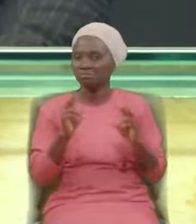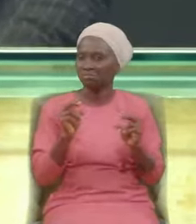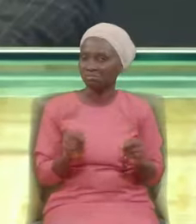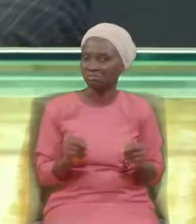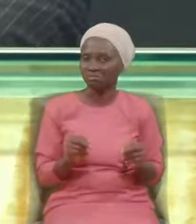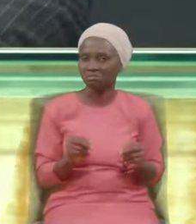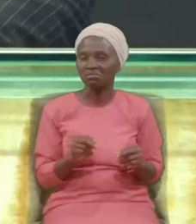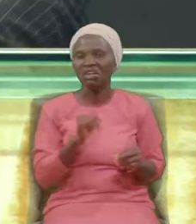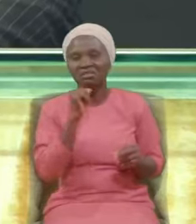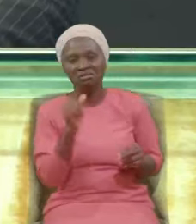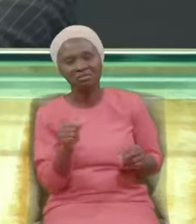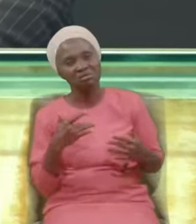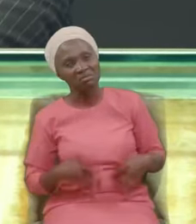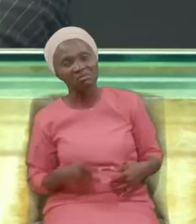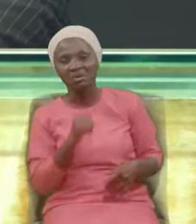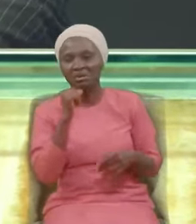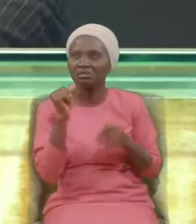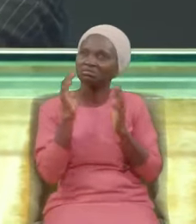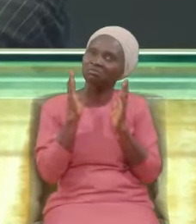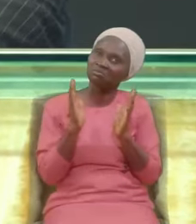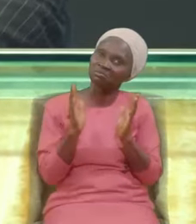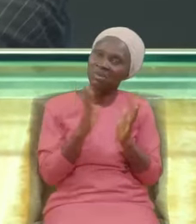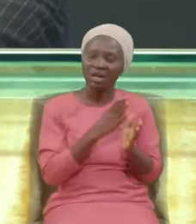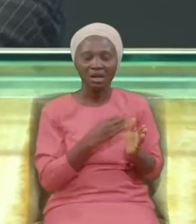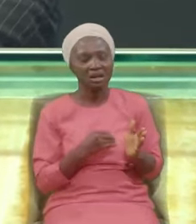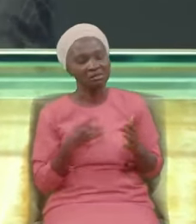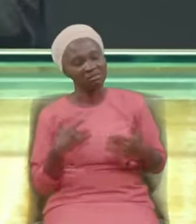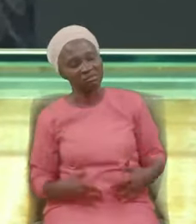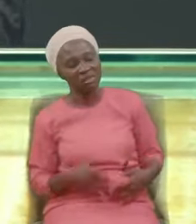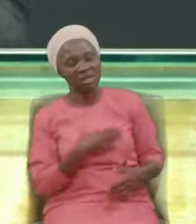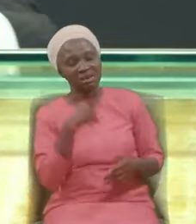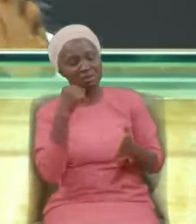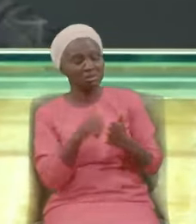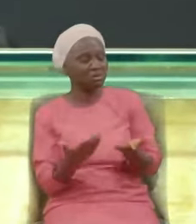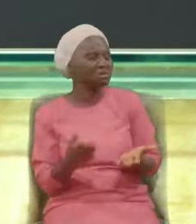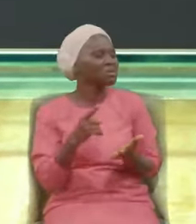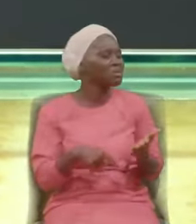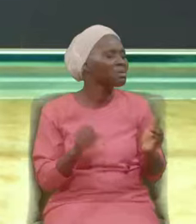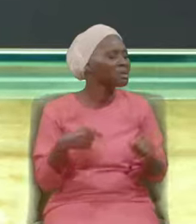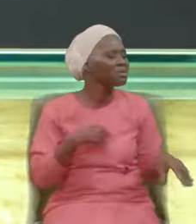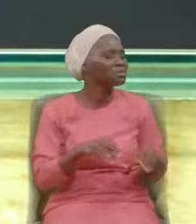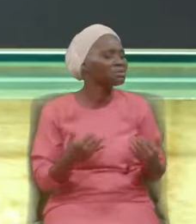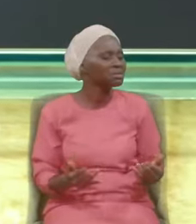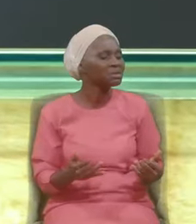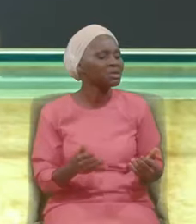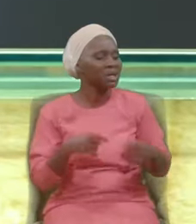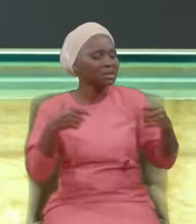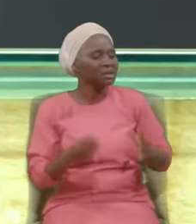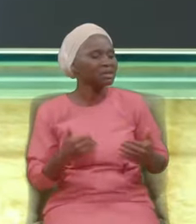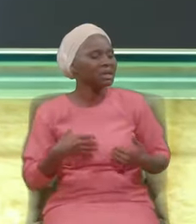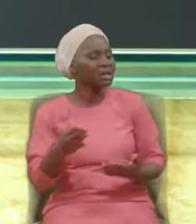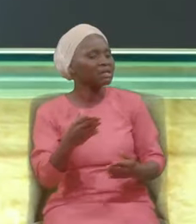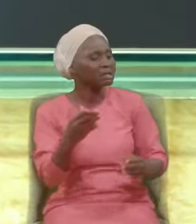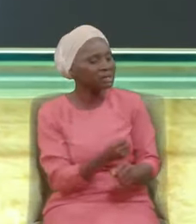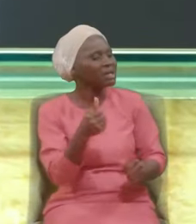faire donc? Ah, nous sommes vraiment sans aide, nous sommes désespérés, ils ont tout ravi de nous.